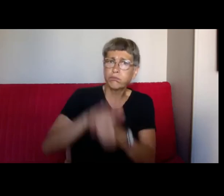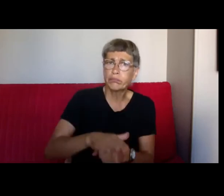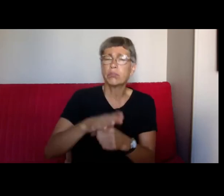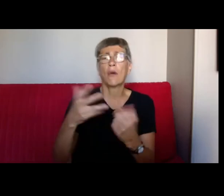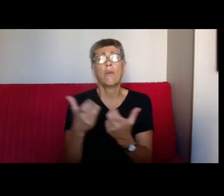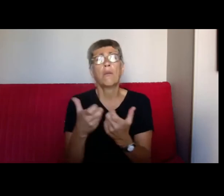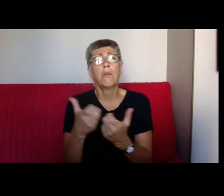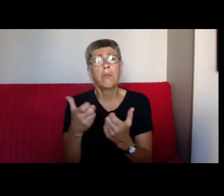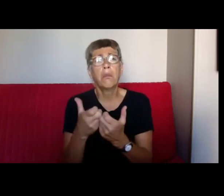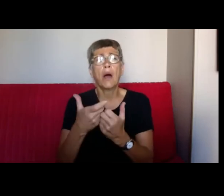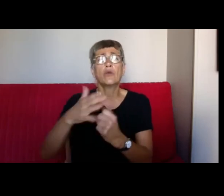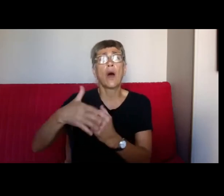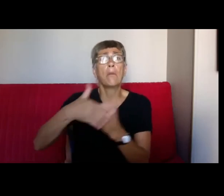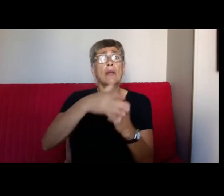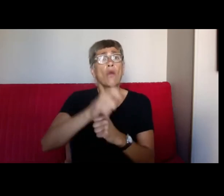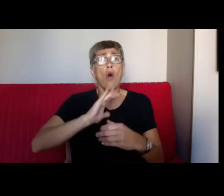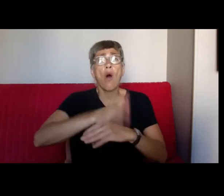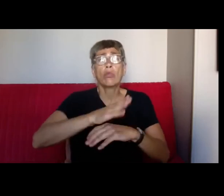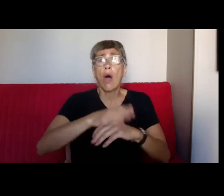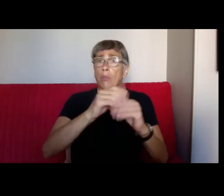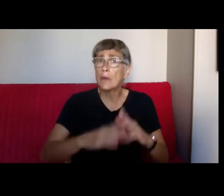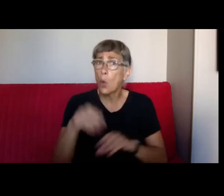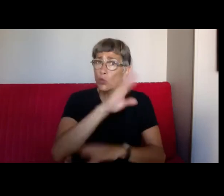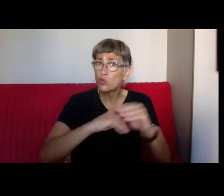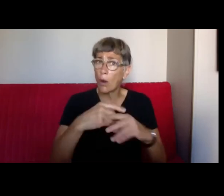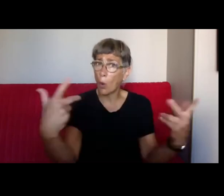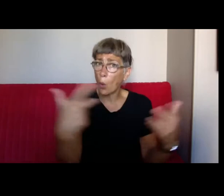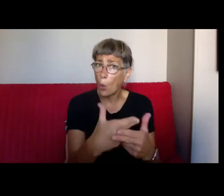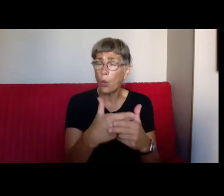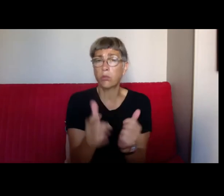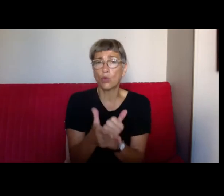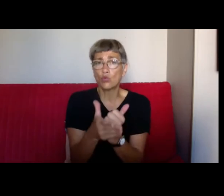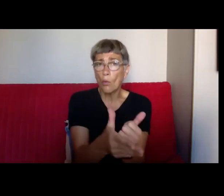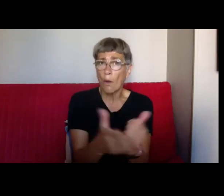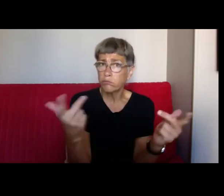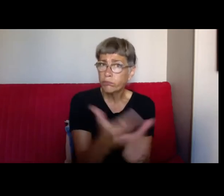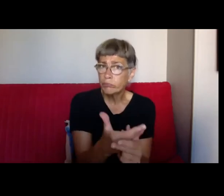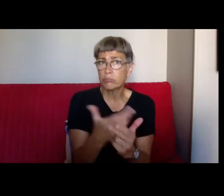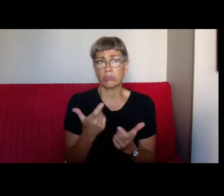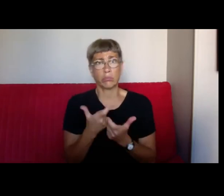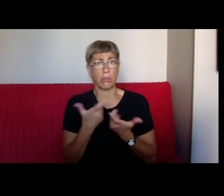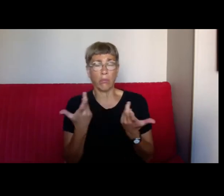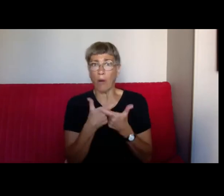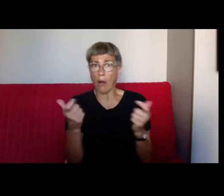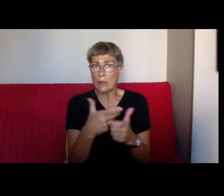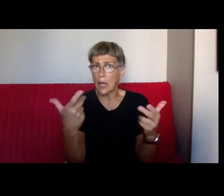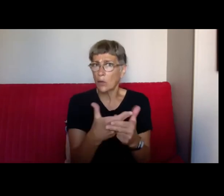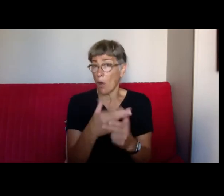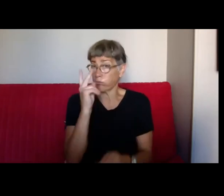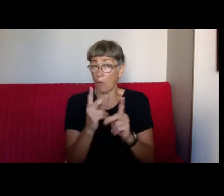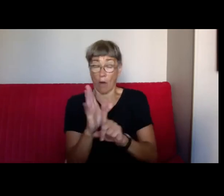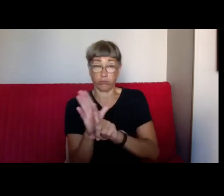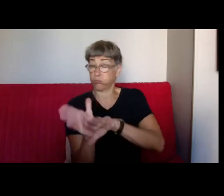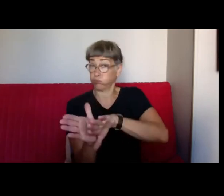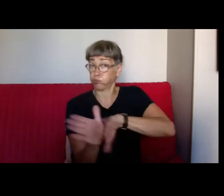à l'assistance personnelle, aux soins et aux services de soutien, un accès réduit, voire une exclusion complète de